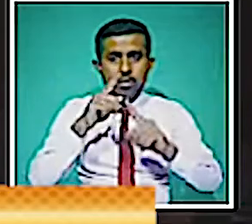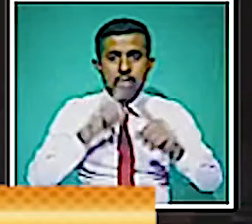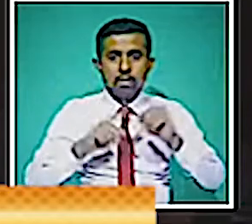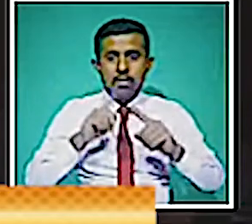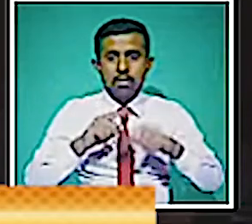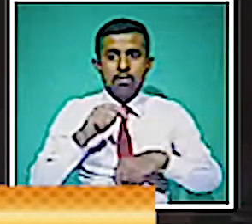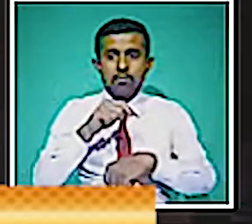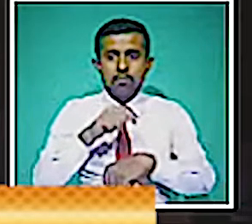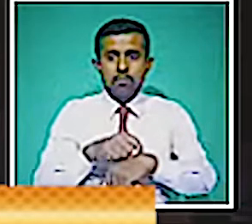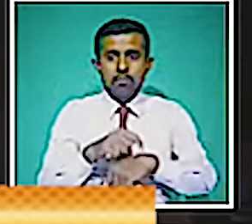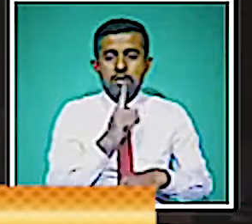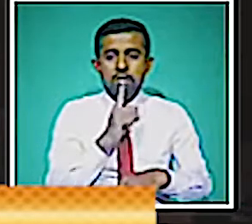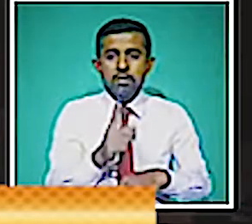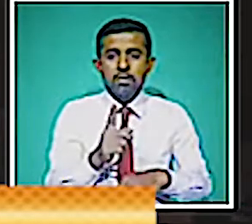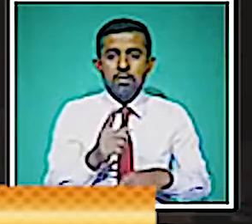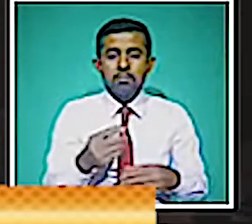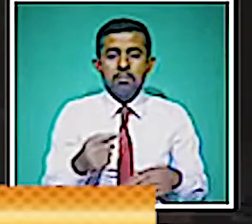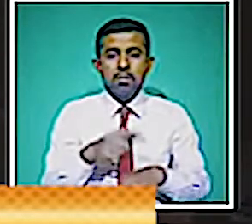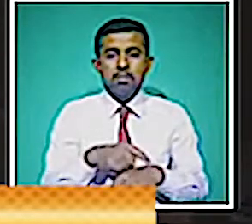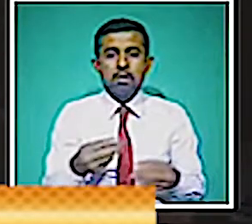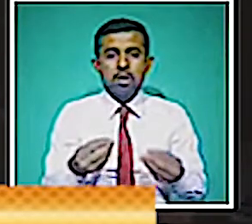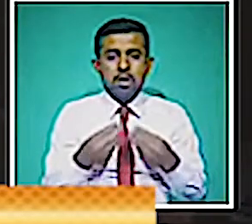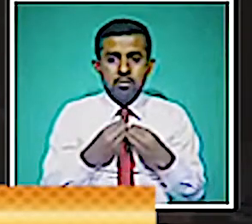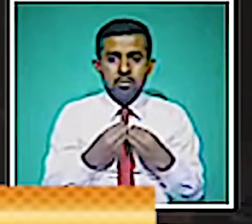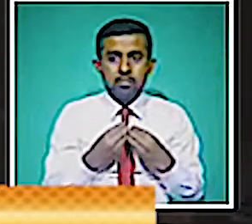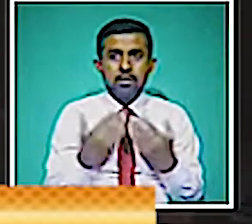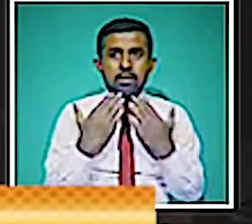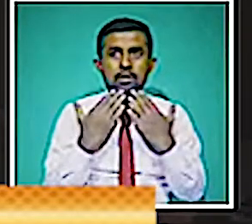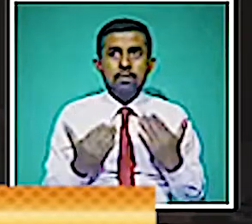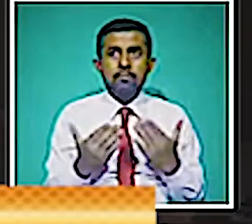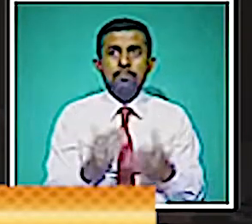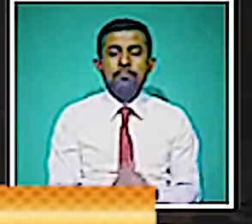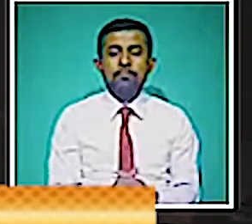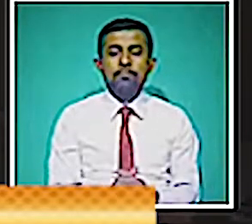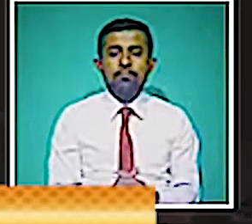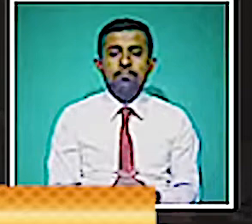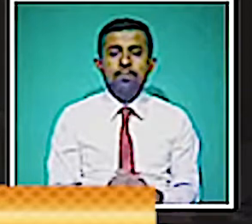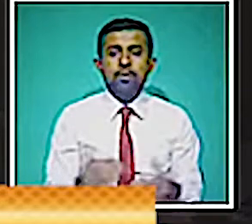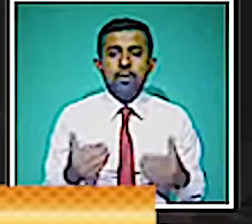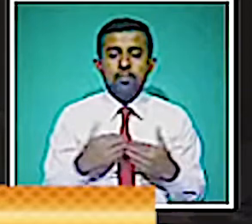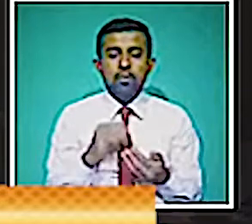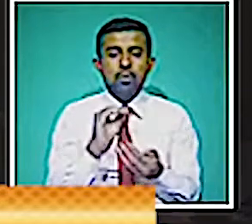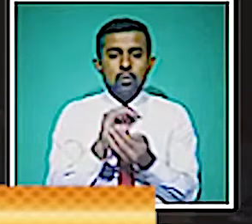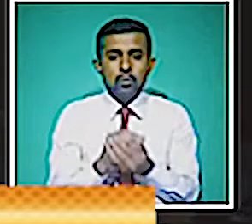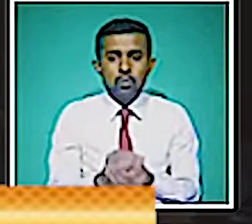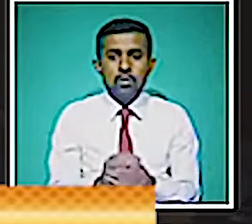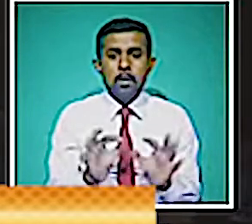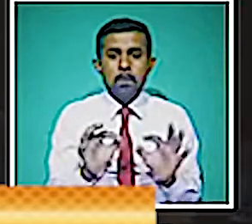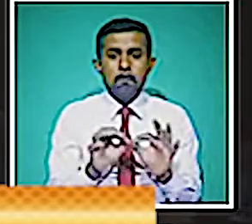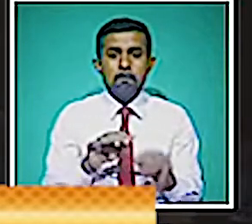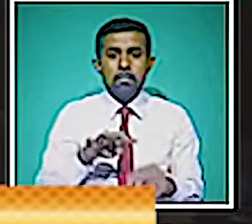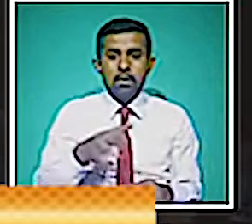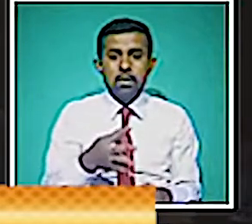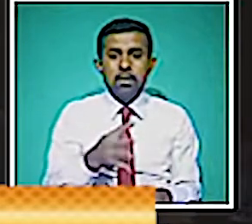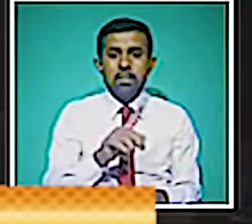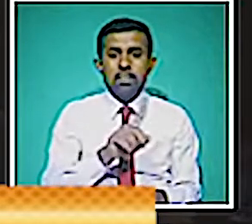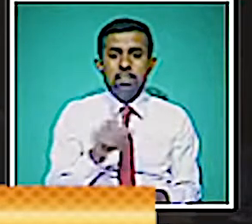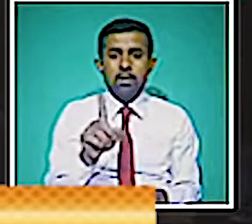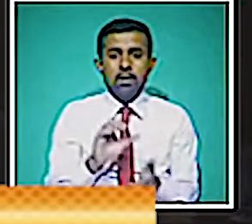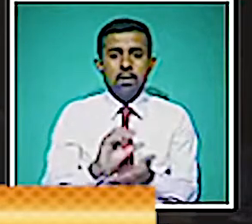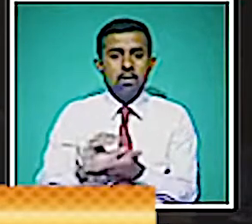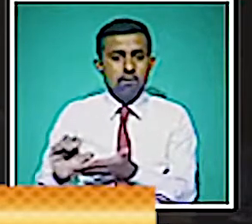மிக முக்கியமாக இலங்கையினுடைய பாதுகாப்புக்காக 2023 ஆண்டிலே 410 பில்லியன் ரூபாக்களும் பொது